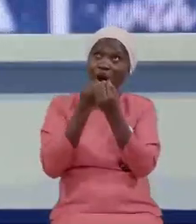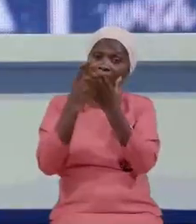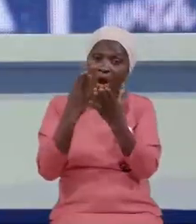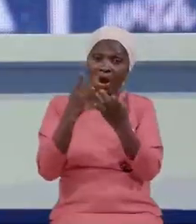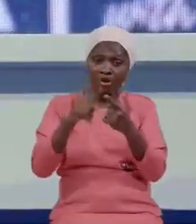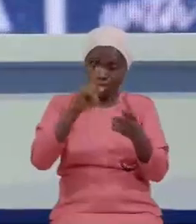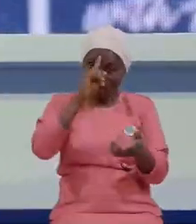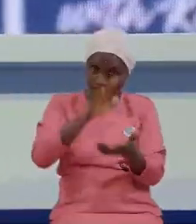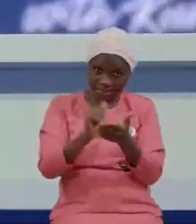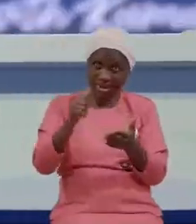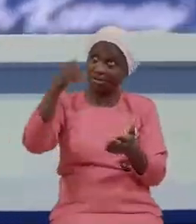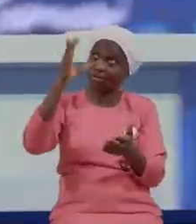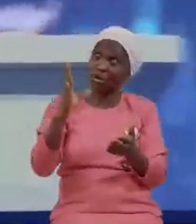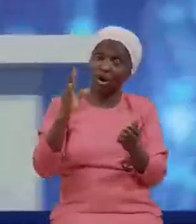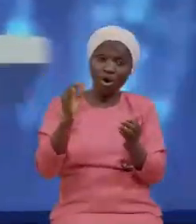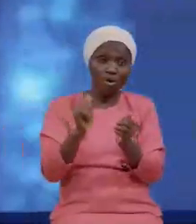force.